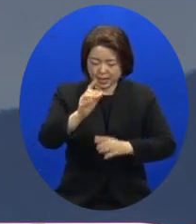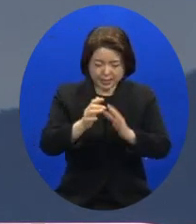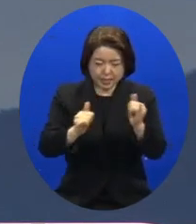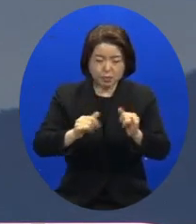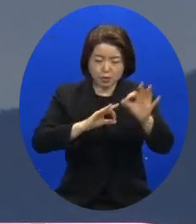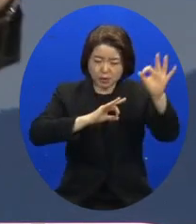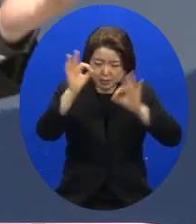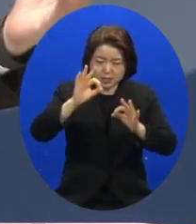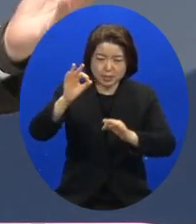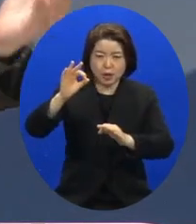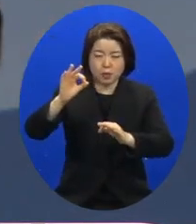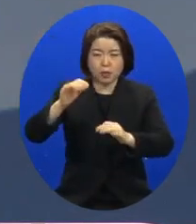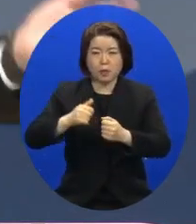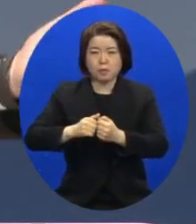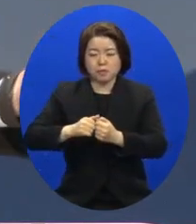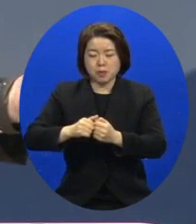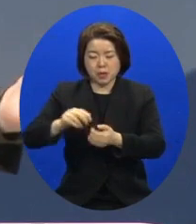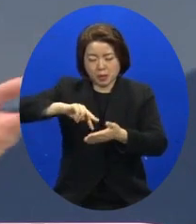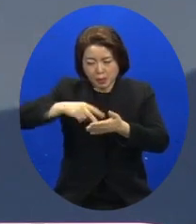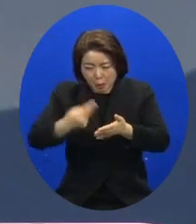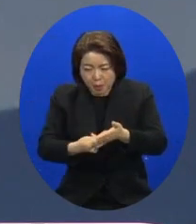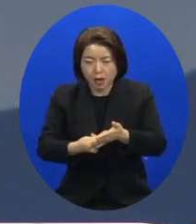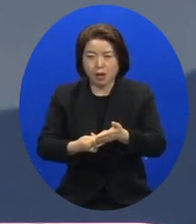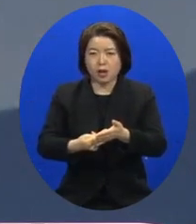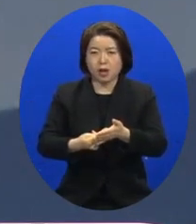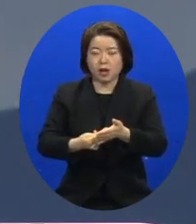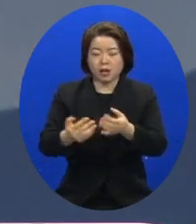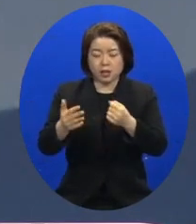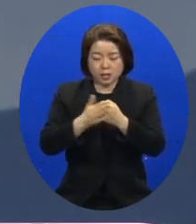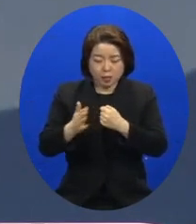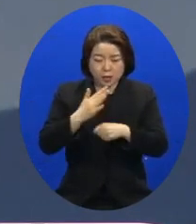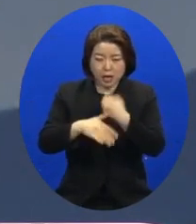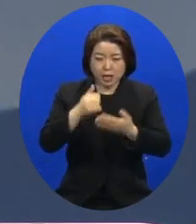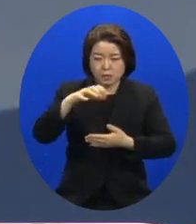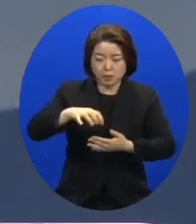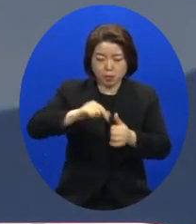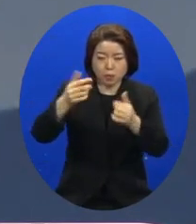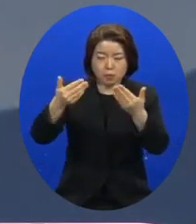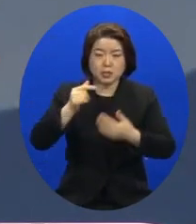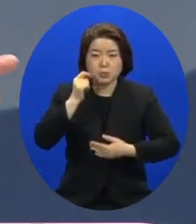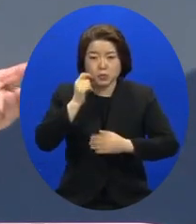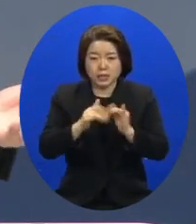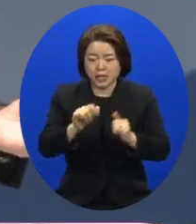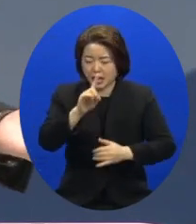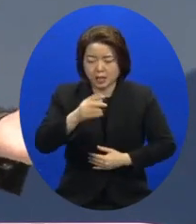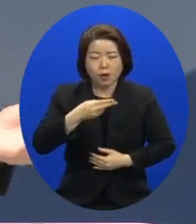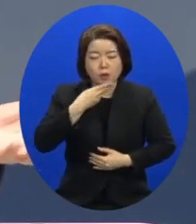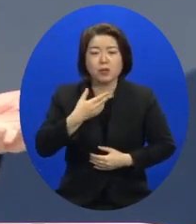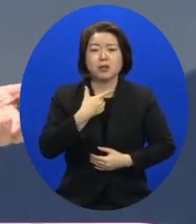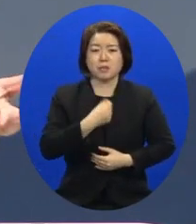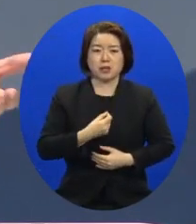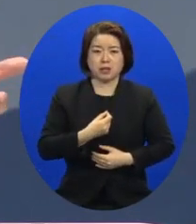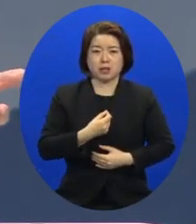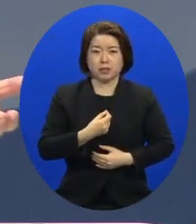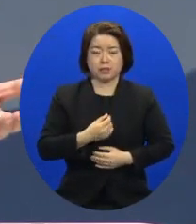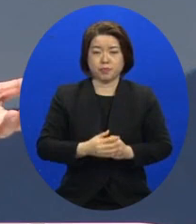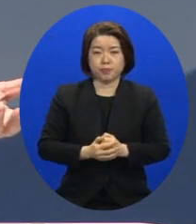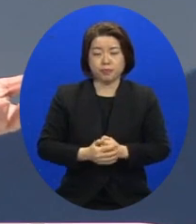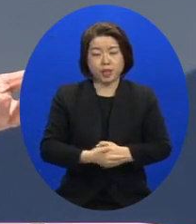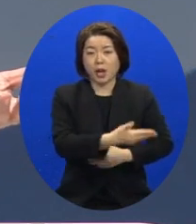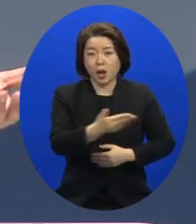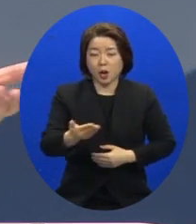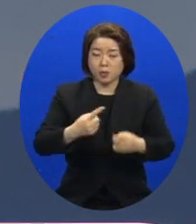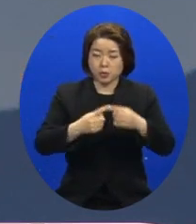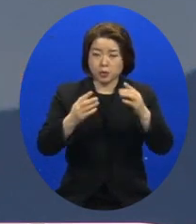실족하고 마지막에 구원을 잃어버리는 자가 없게 되기를 바랍니다. 혹시 여러분 교회 다니기만